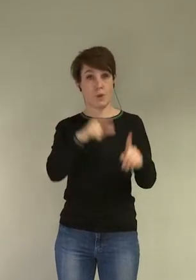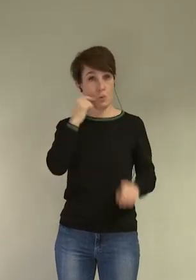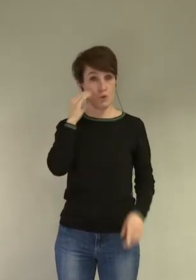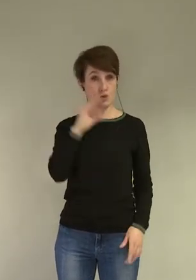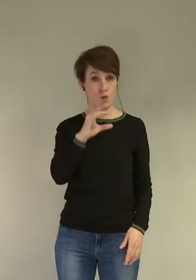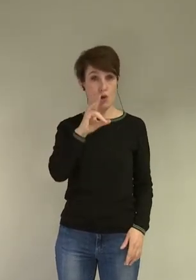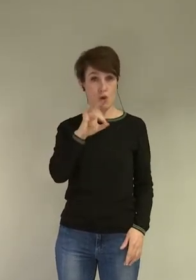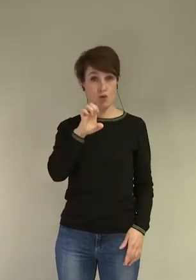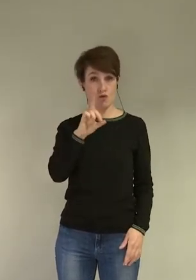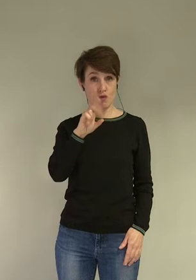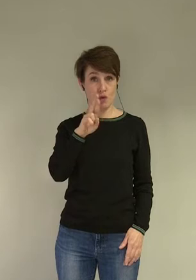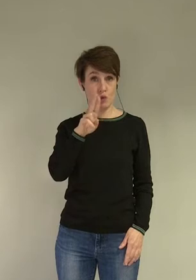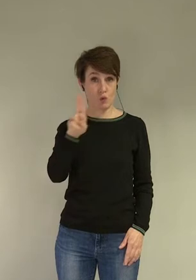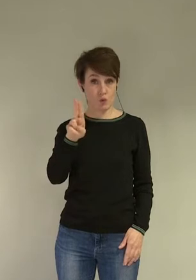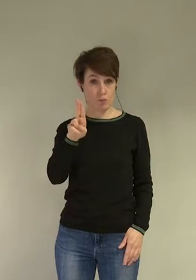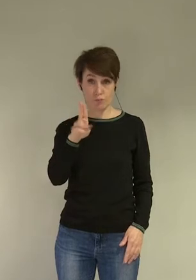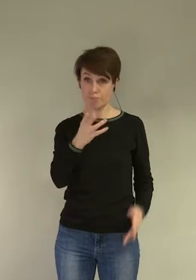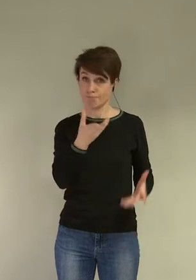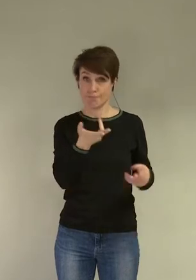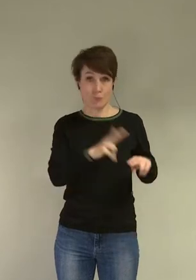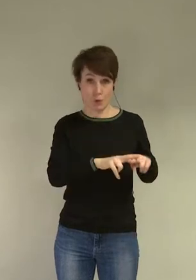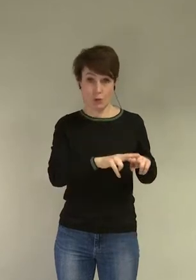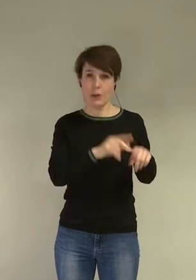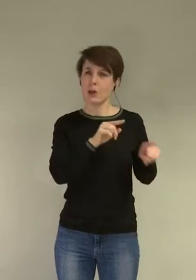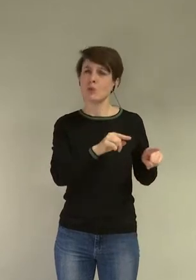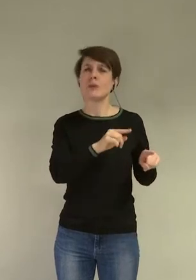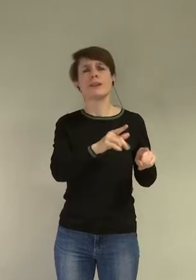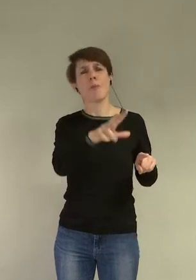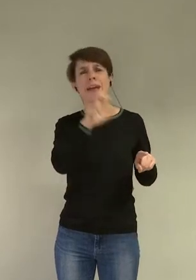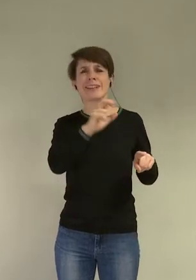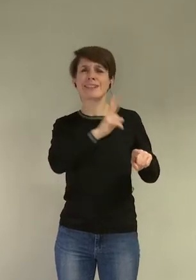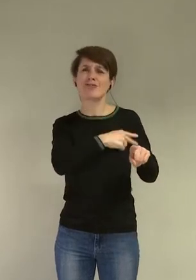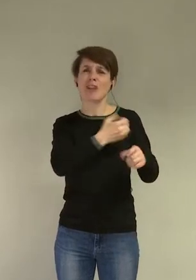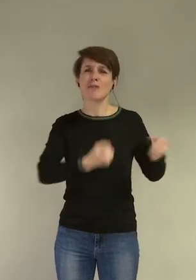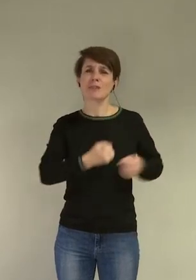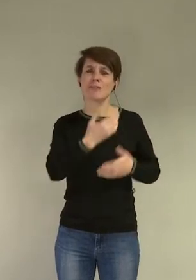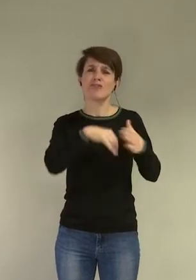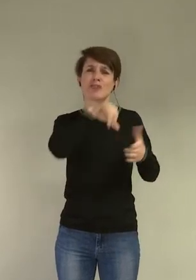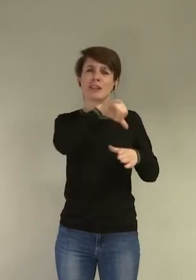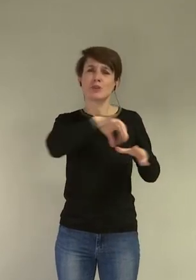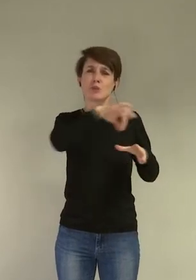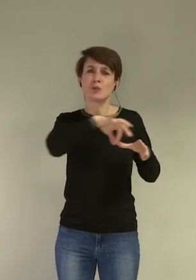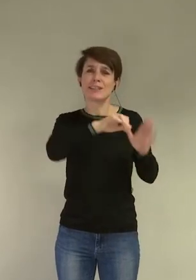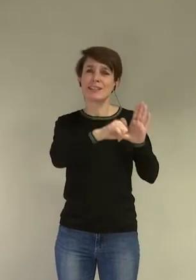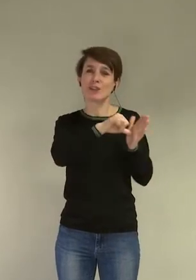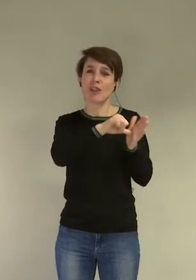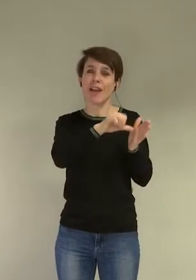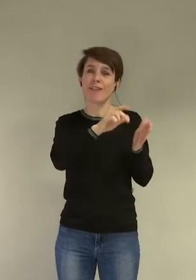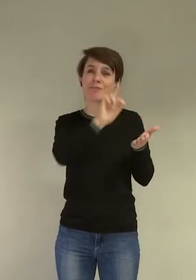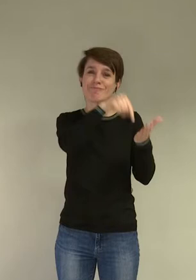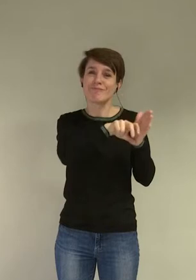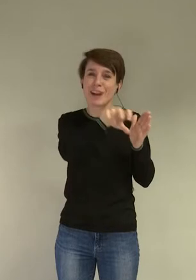ils étaient vous le savez ancien chef de service de la cuisine centrale de grenoble christian cheveux drus avait lancé après